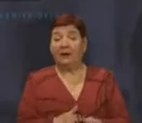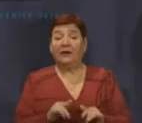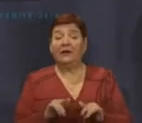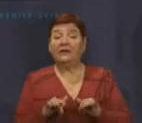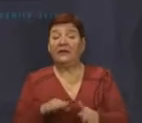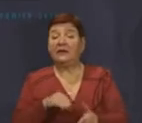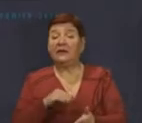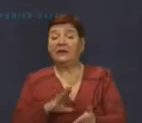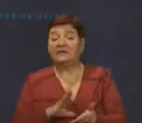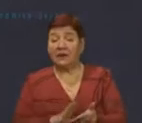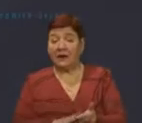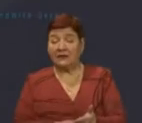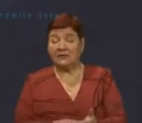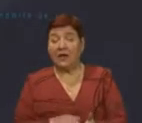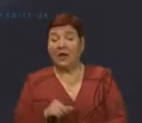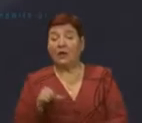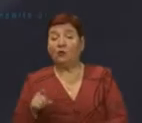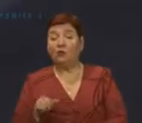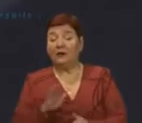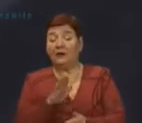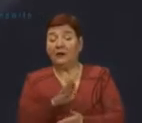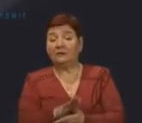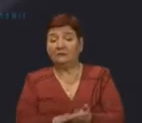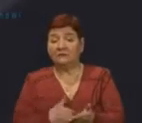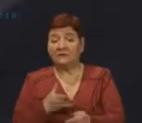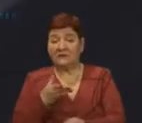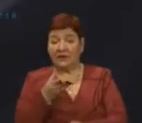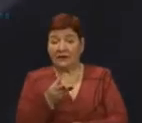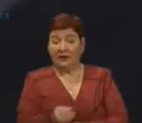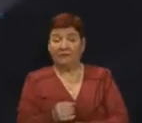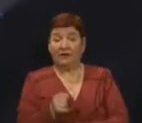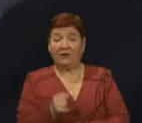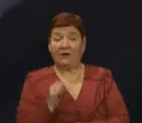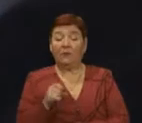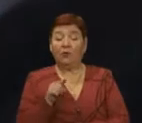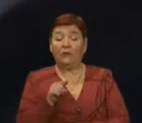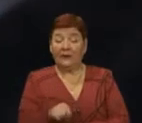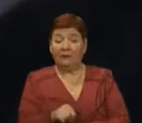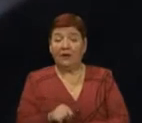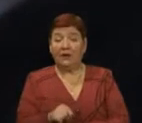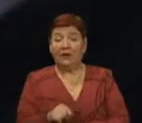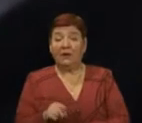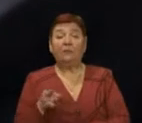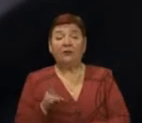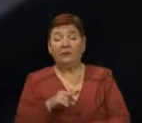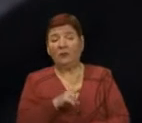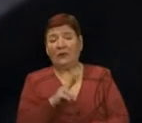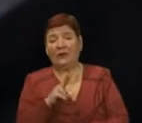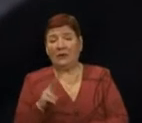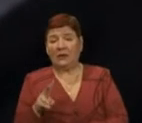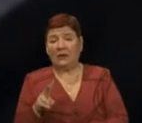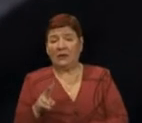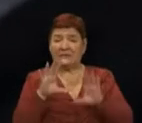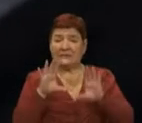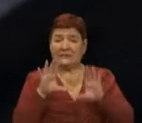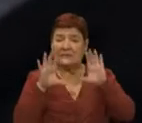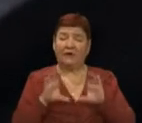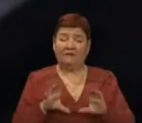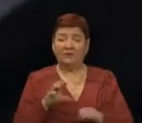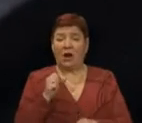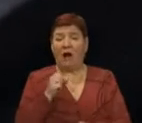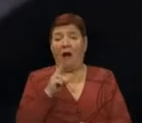реєстрації. Такі люди мають подати відповідні заявки. І по ним не потрібно там якихось законодавчих